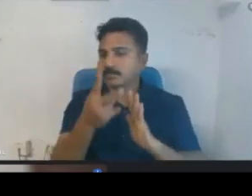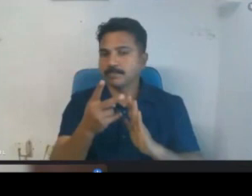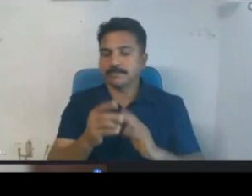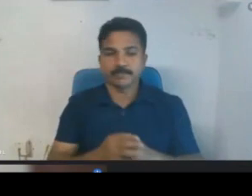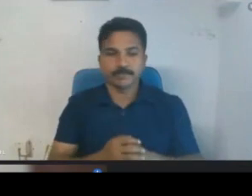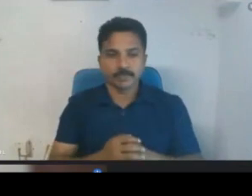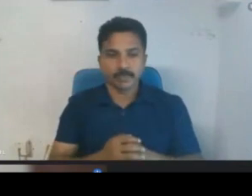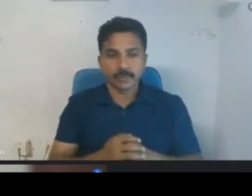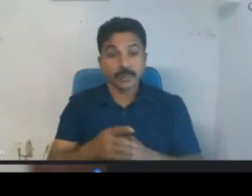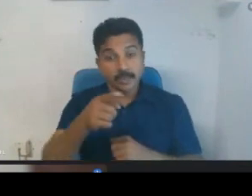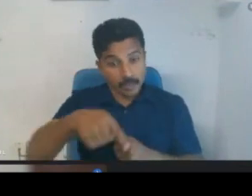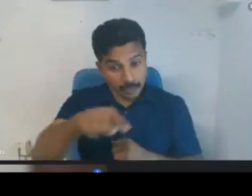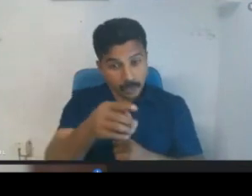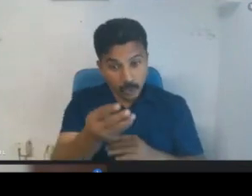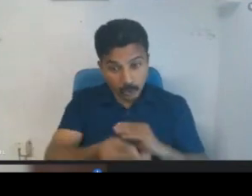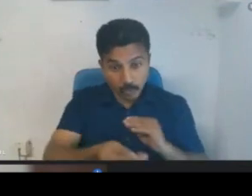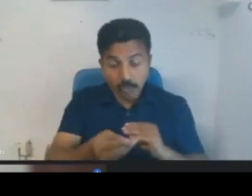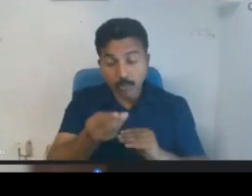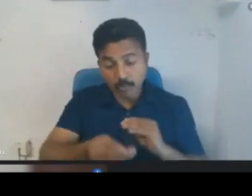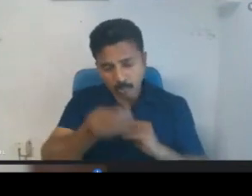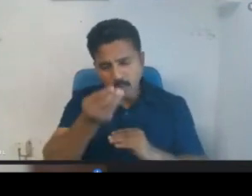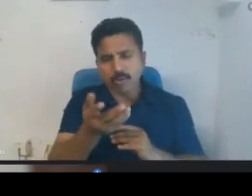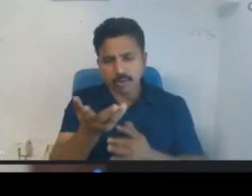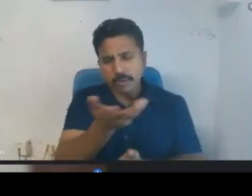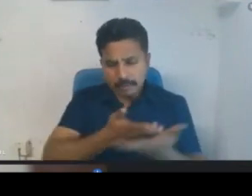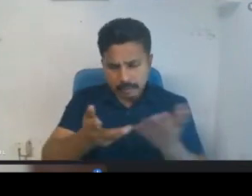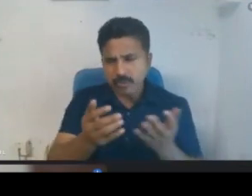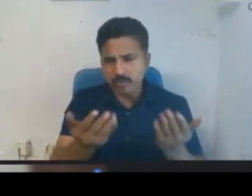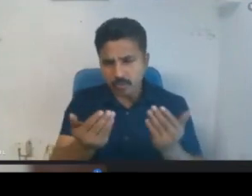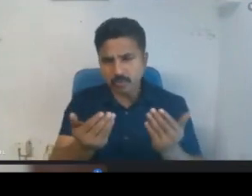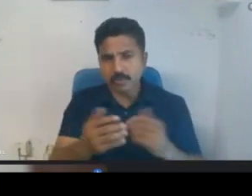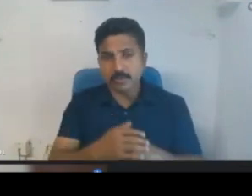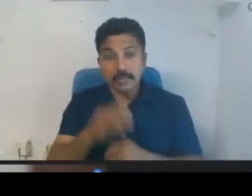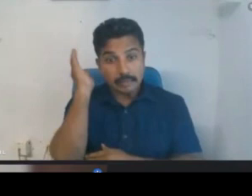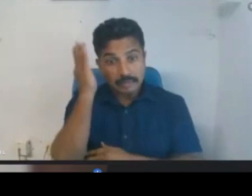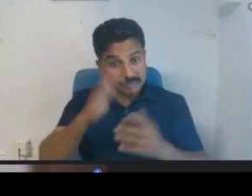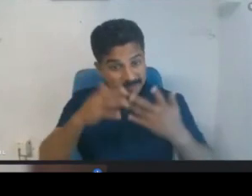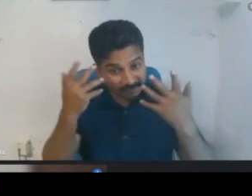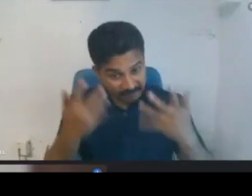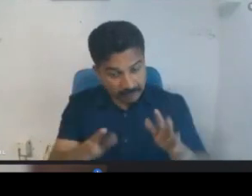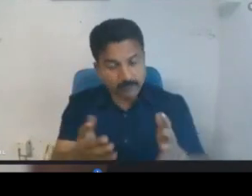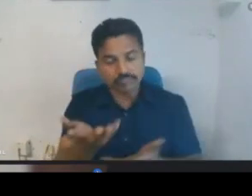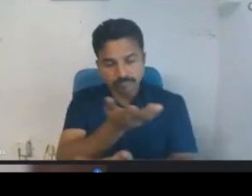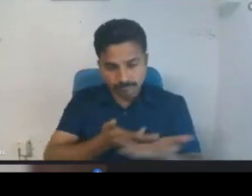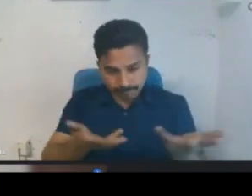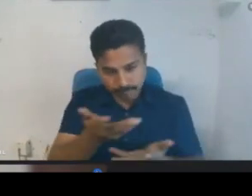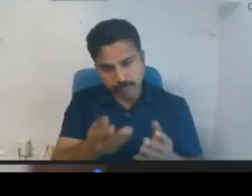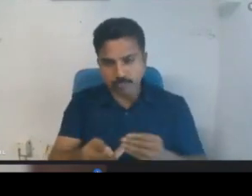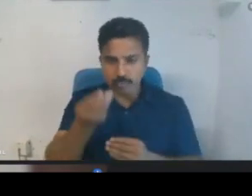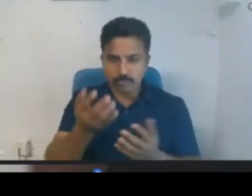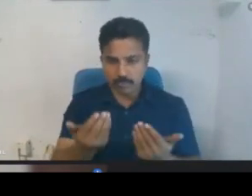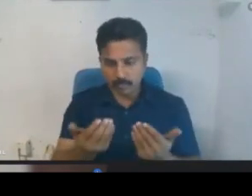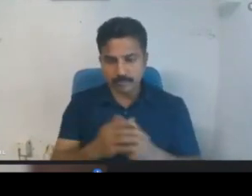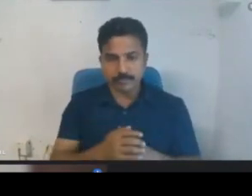പോകുന്നത്. നിങ്ങൾക്ക് കുറച്ചുകൂടെ നന്നായിട്ട് അതിനെപ്പറ്റിയിട്ട് ഡിസ്കസ് ചെയ്യാൻ പറ്റും, അത് നമുക്ക് ഇതിൻ്റെ സെഷൻ്റെ അവസാന ഭാഗത്തേക്ക് നമുക്ക് കൂടുതലായിട്ട് അത്